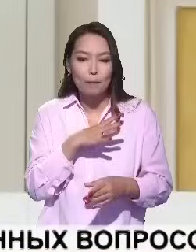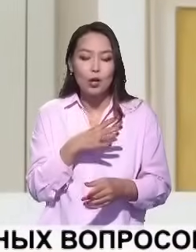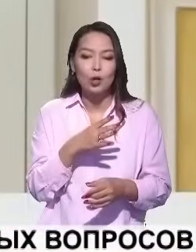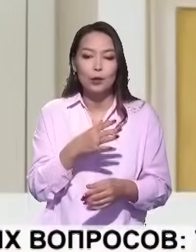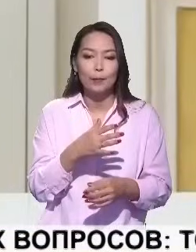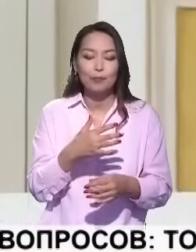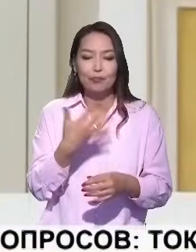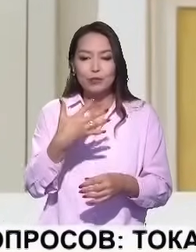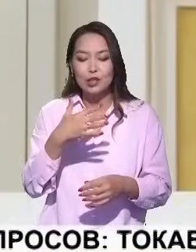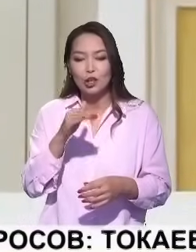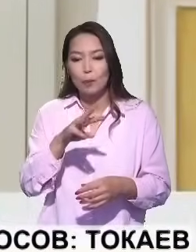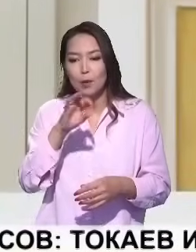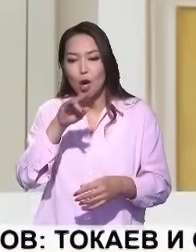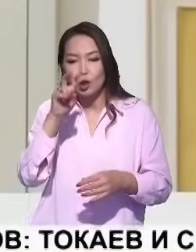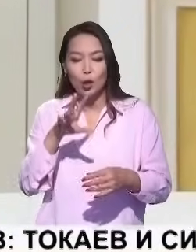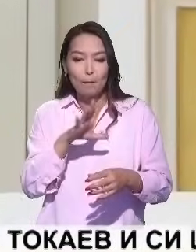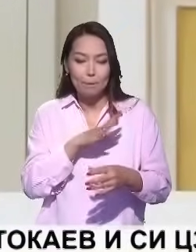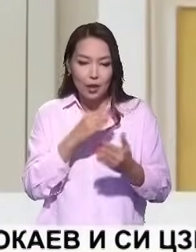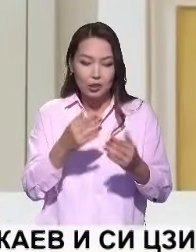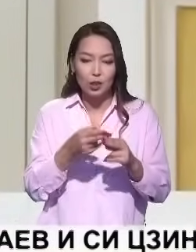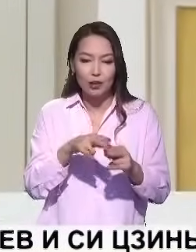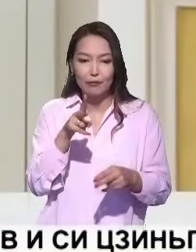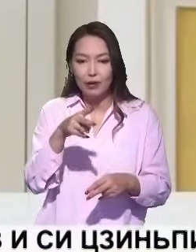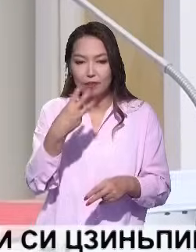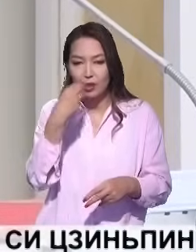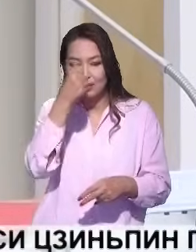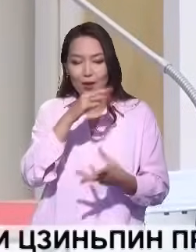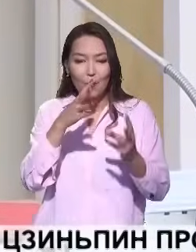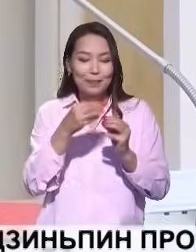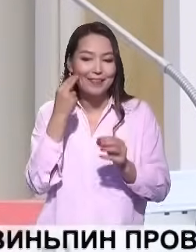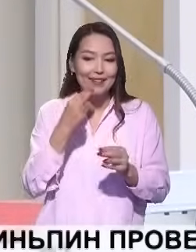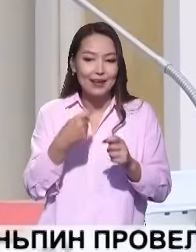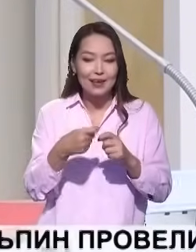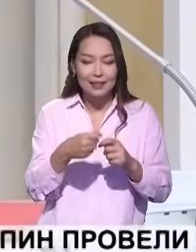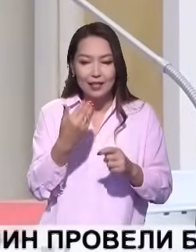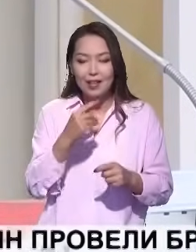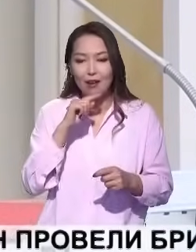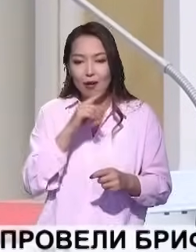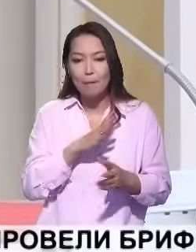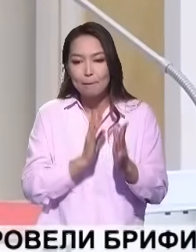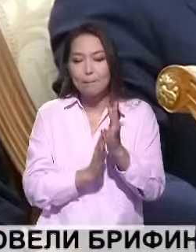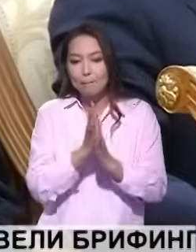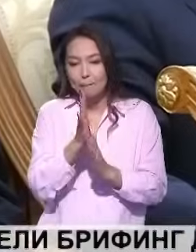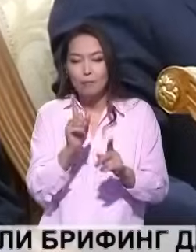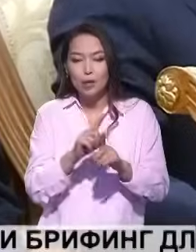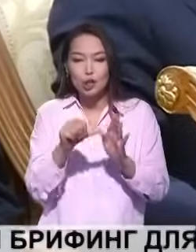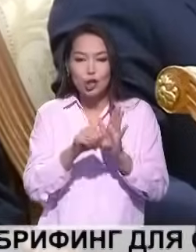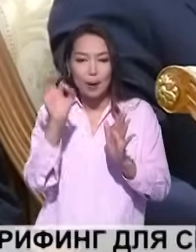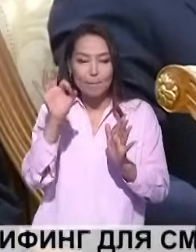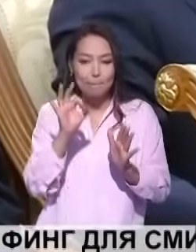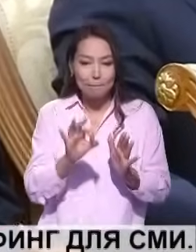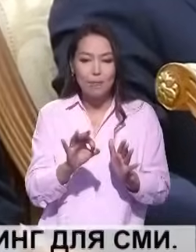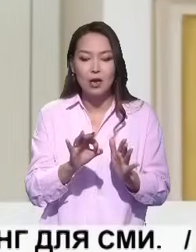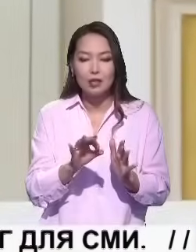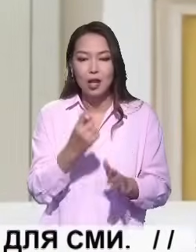25 миллиардов долларов. А в 2023 году объем китайских инвестиций в экономику Казахстана вырос на 16% и достиг